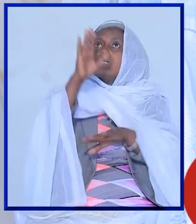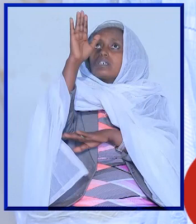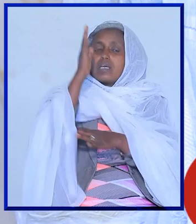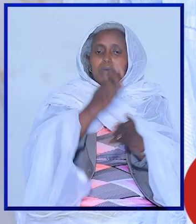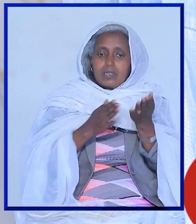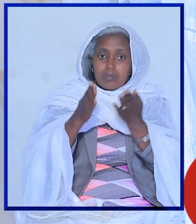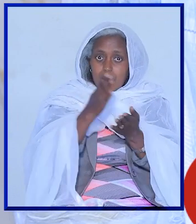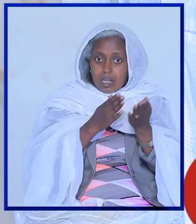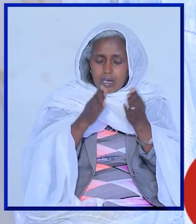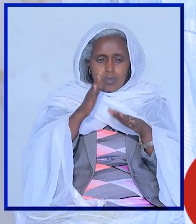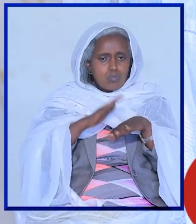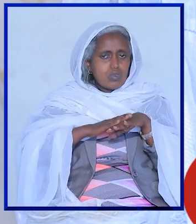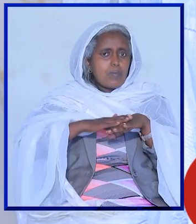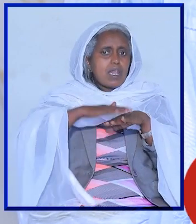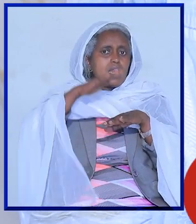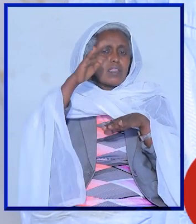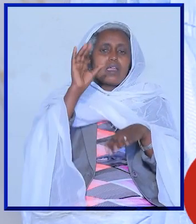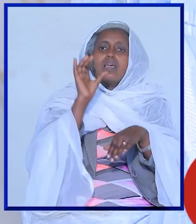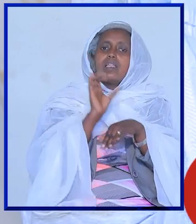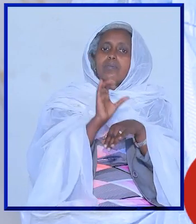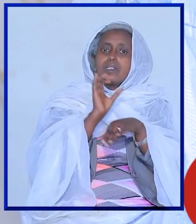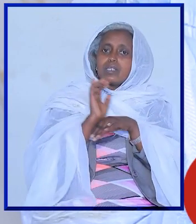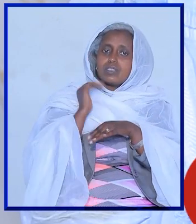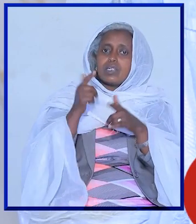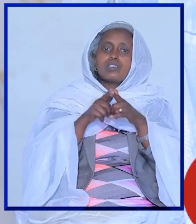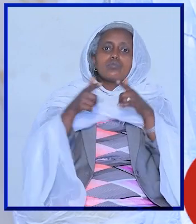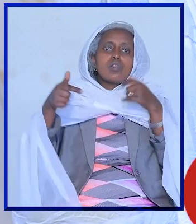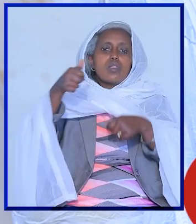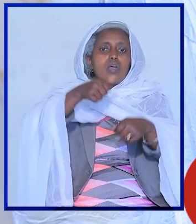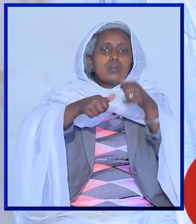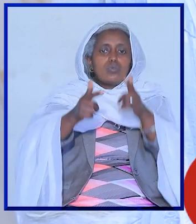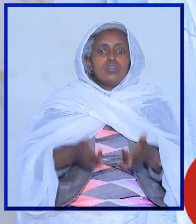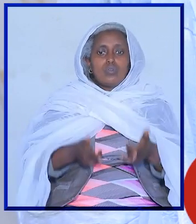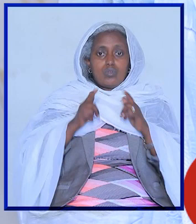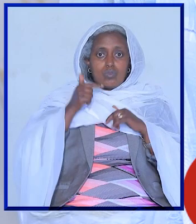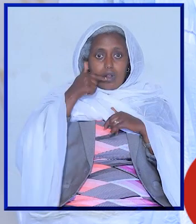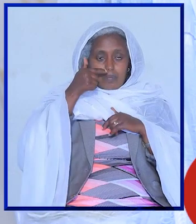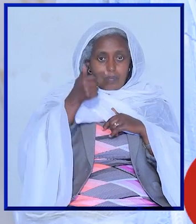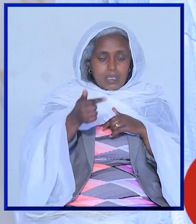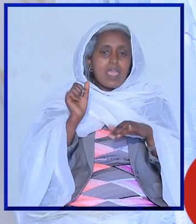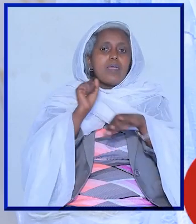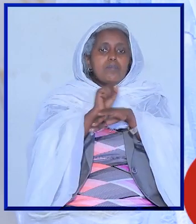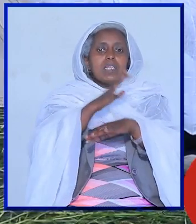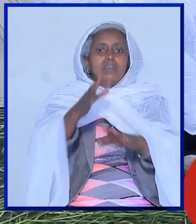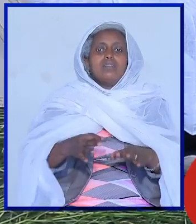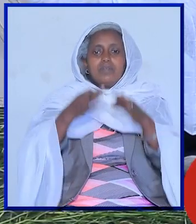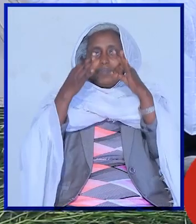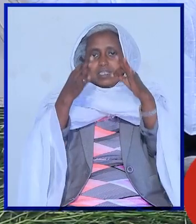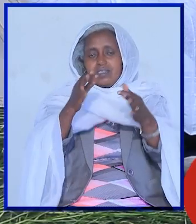ቢያገለግሉ የበለጠ ለቤተ ክርስቲያናችን ትልቅ አስተዋጽኦ ይኖራል ብዬ መልእክቴን